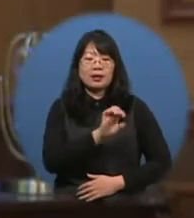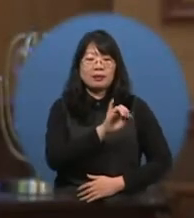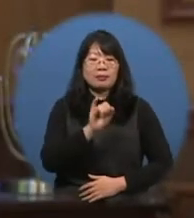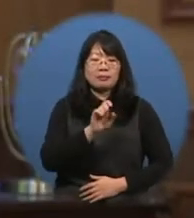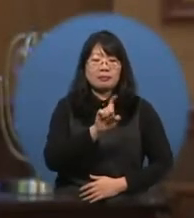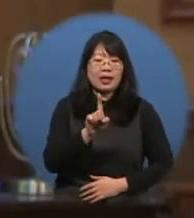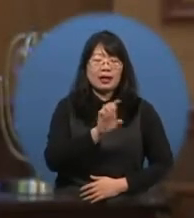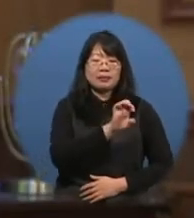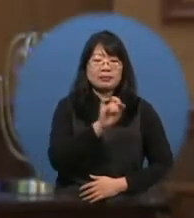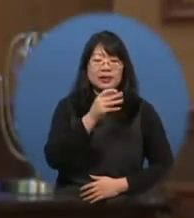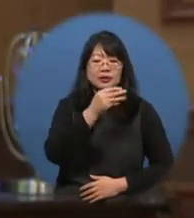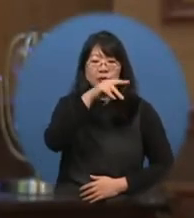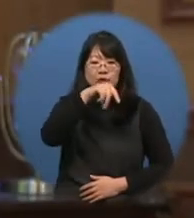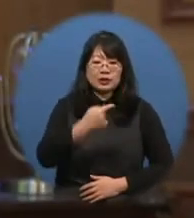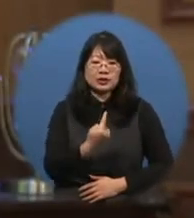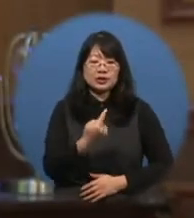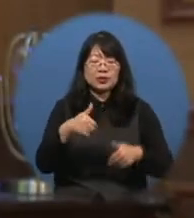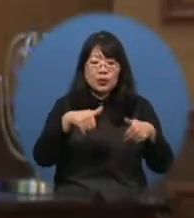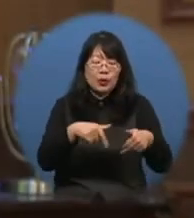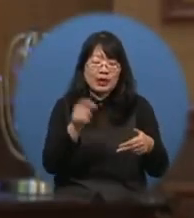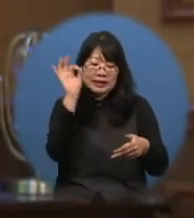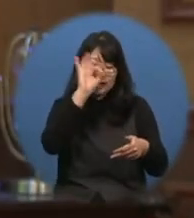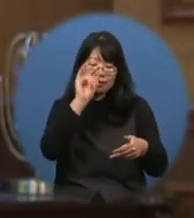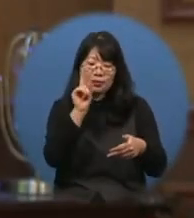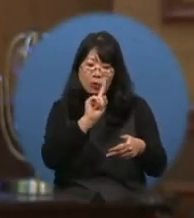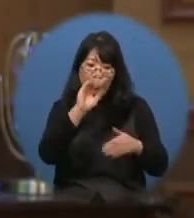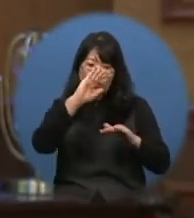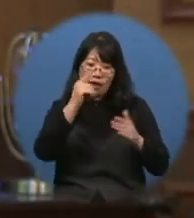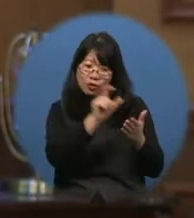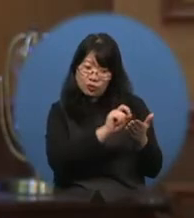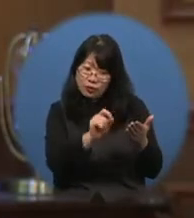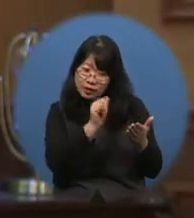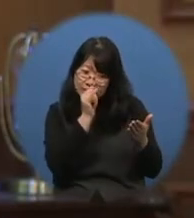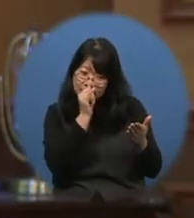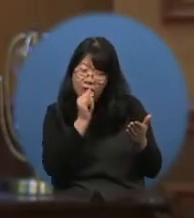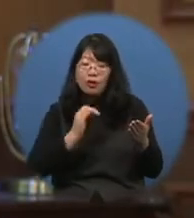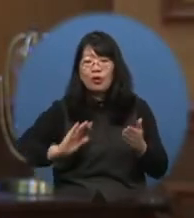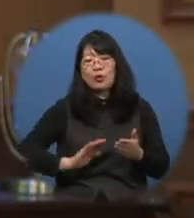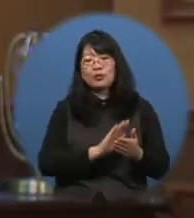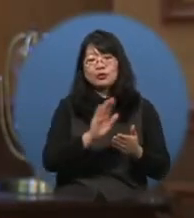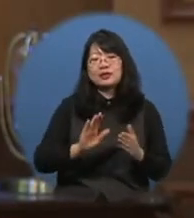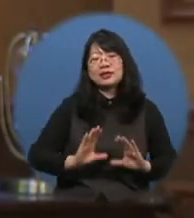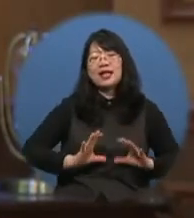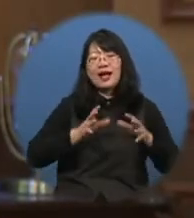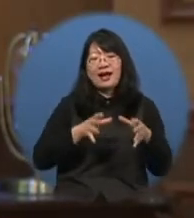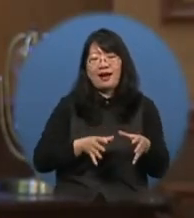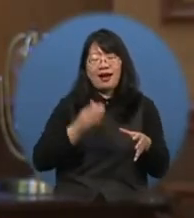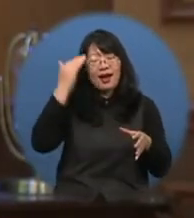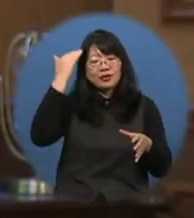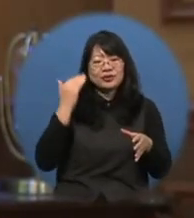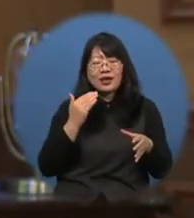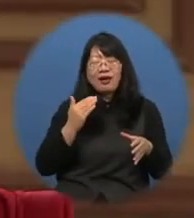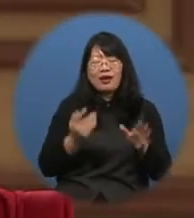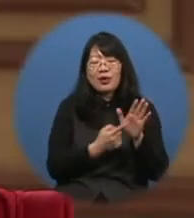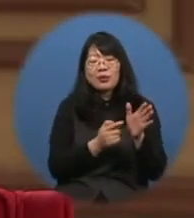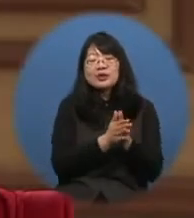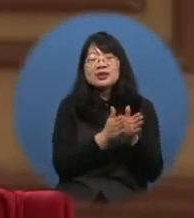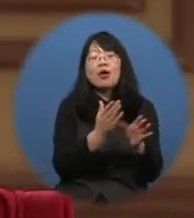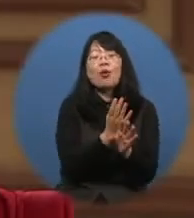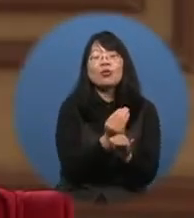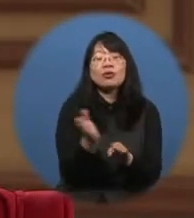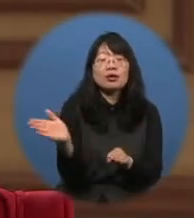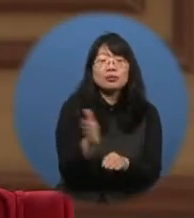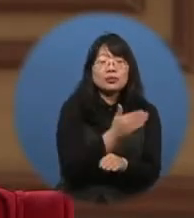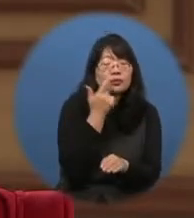파피루스에 노예를 찾는 뭐가 써 있는 거죠? 네. 우리나라에서의 광고 시작은 언제라고 봐야 될까요? 우리나라에서